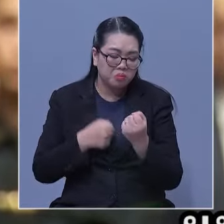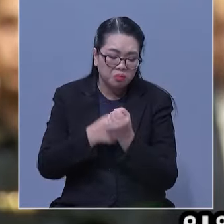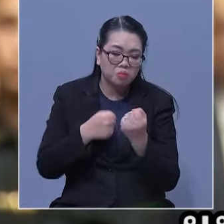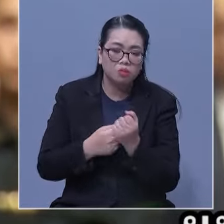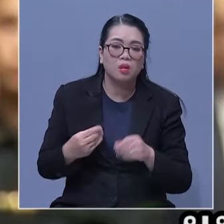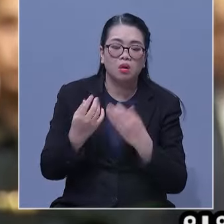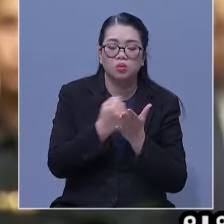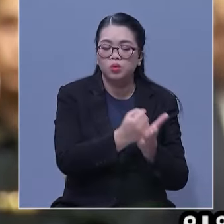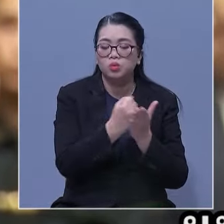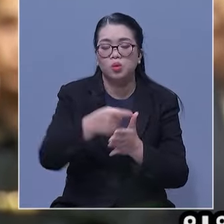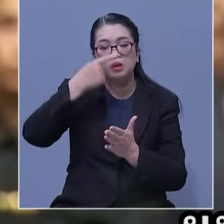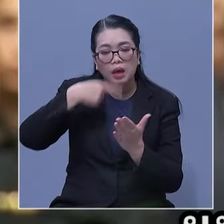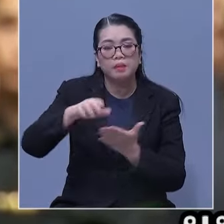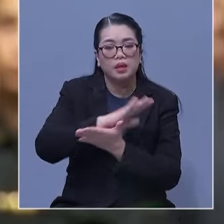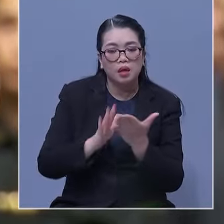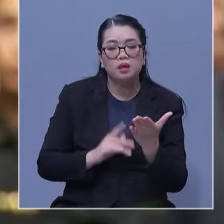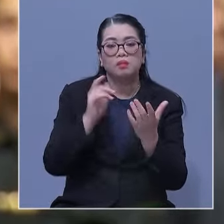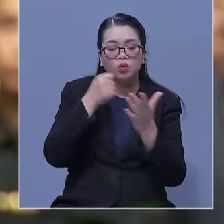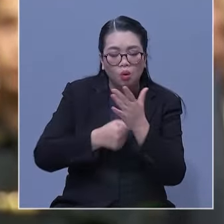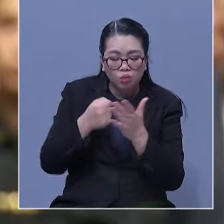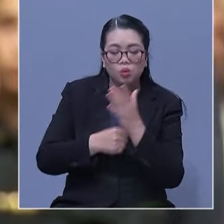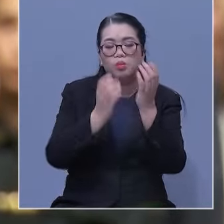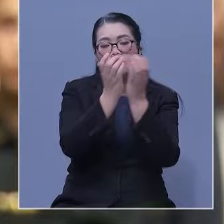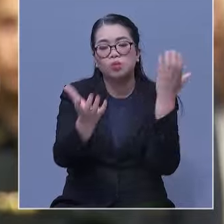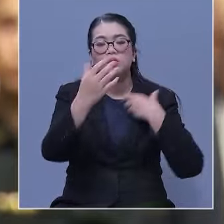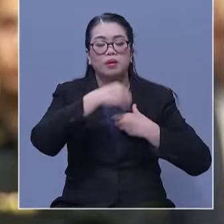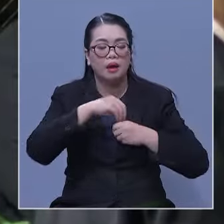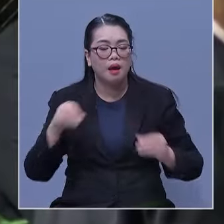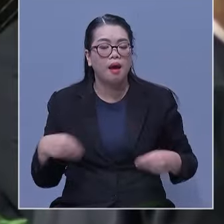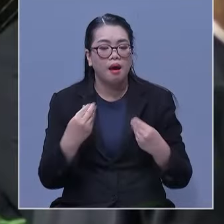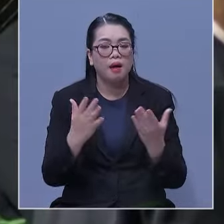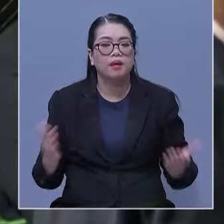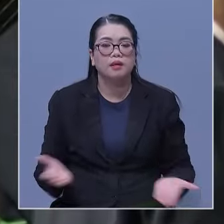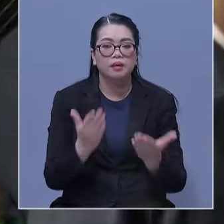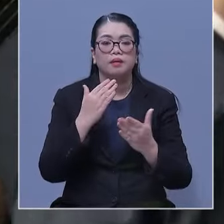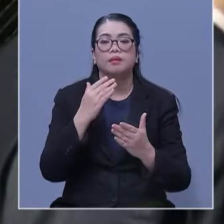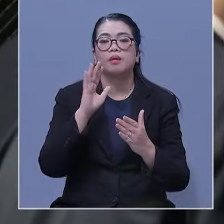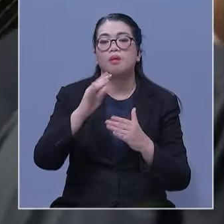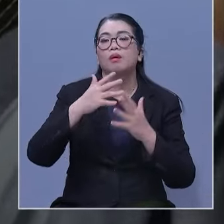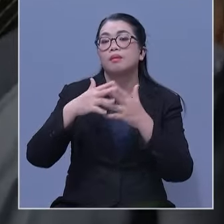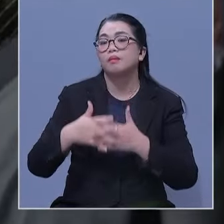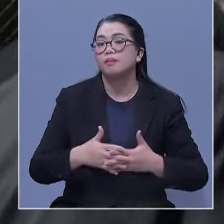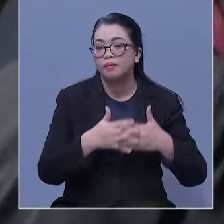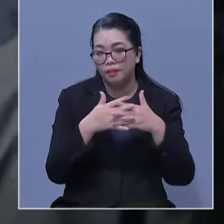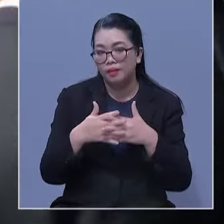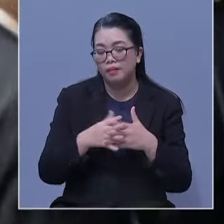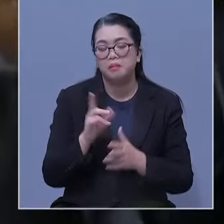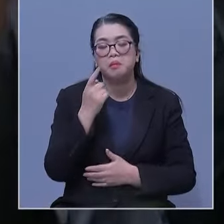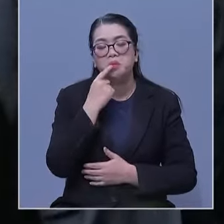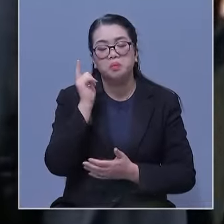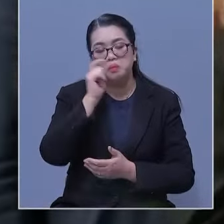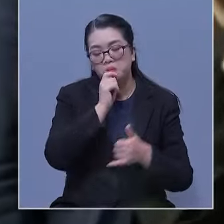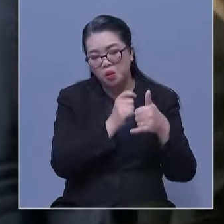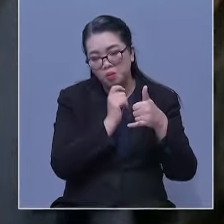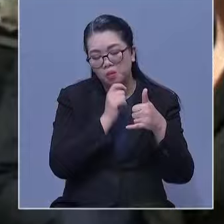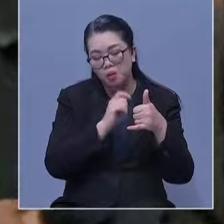I'm fighting for our Constitution. Our whole country is being rigged right now. นี่คือคำให้สัมภาษณ์